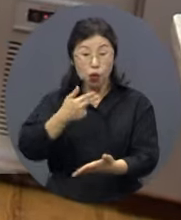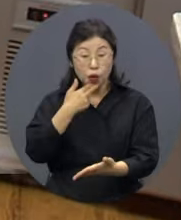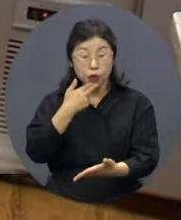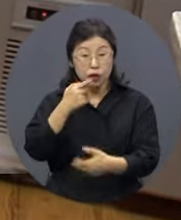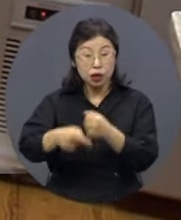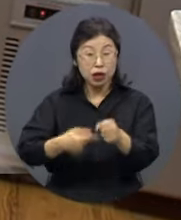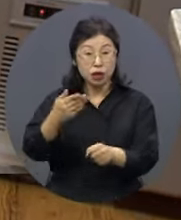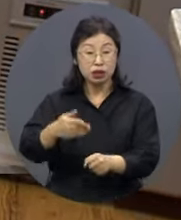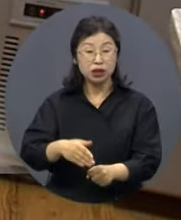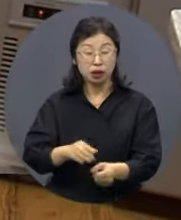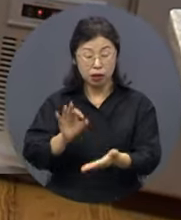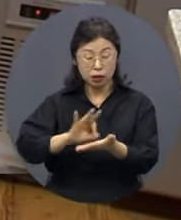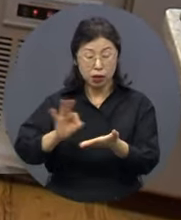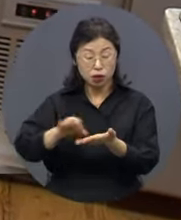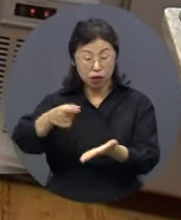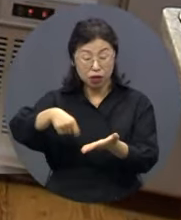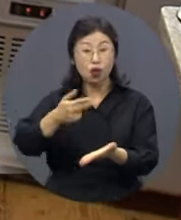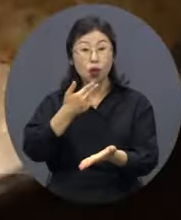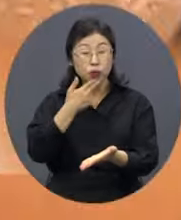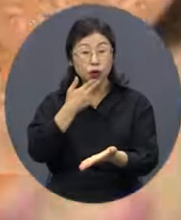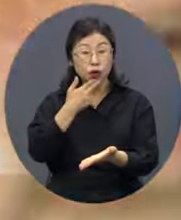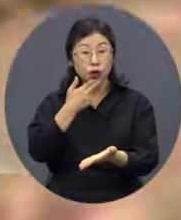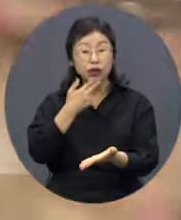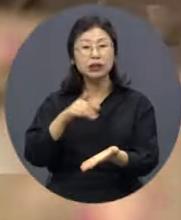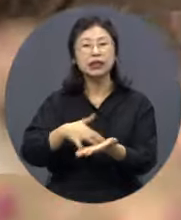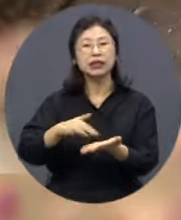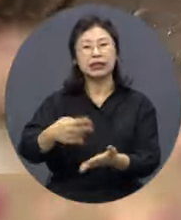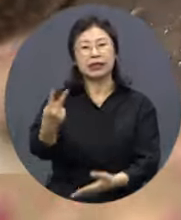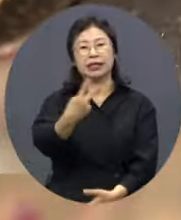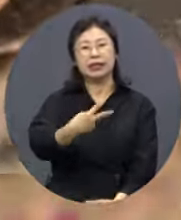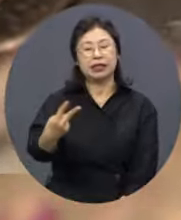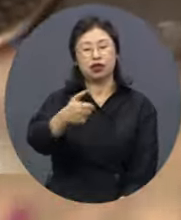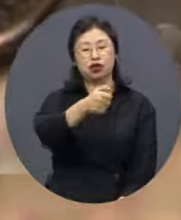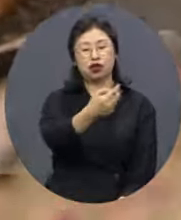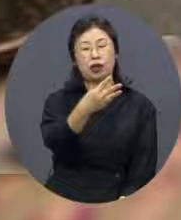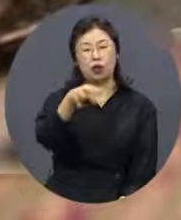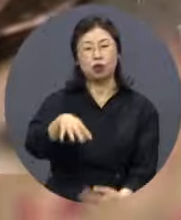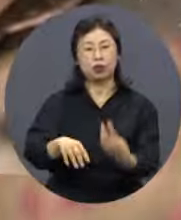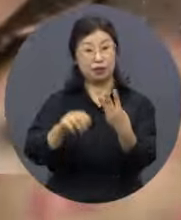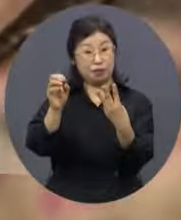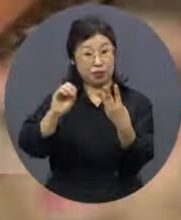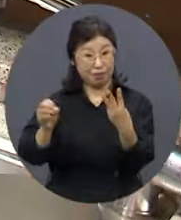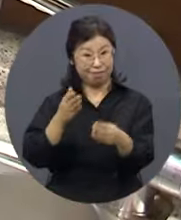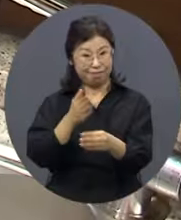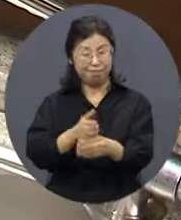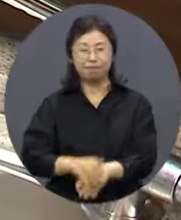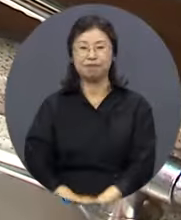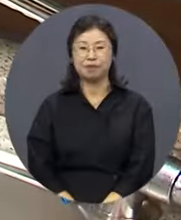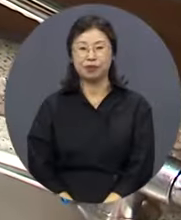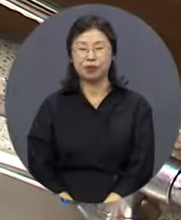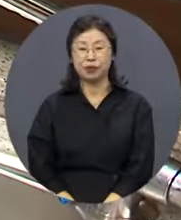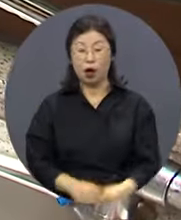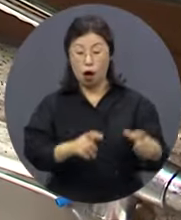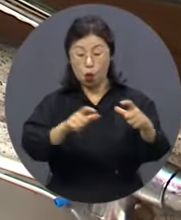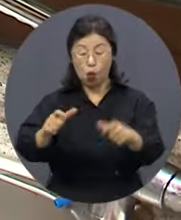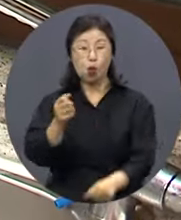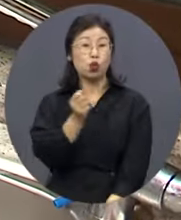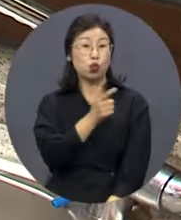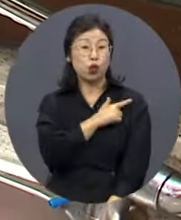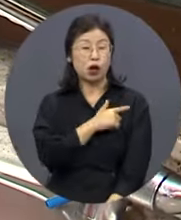이상 톤이 부과된 가구는 2천 신네 곳으로 3% 기록했습니다 지역별로는